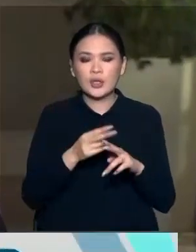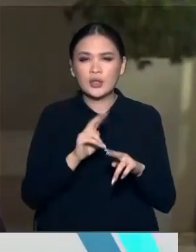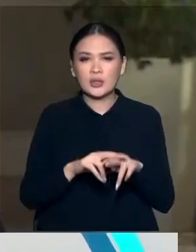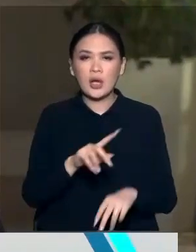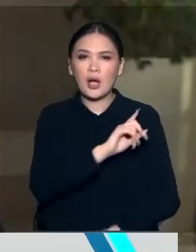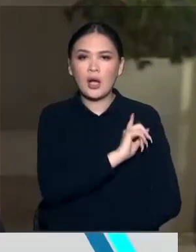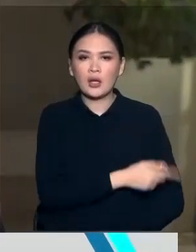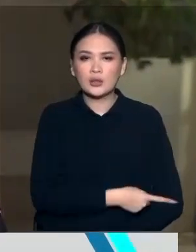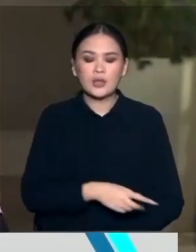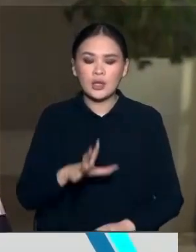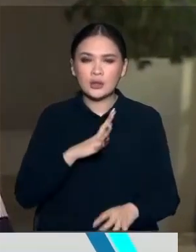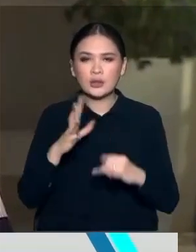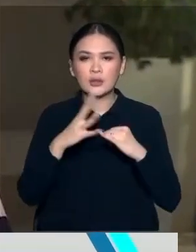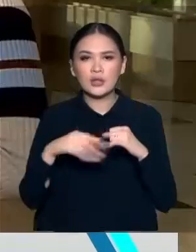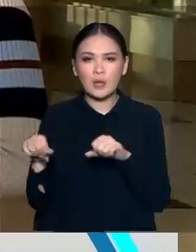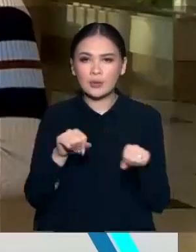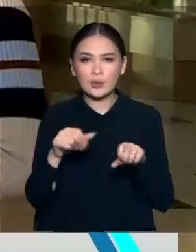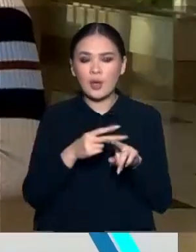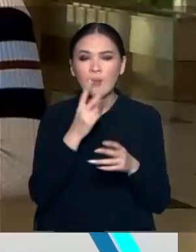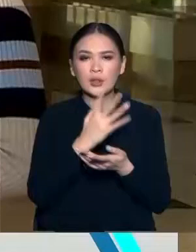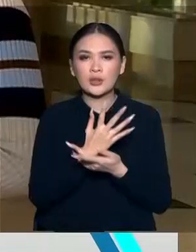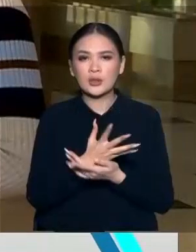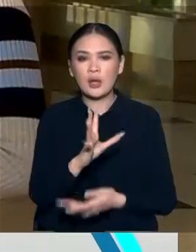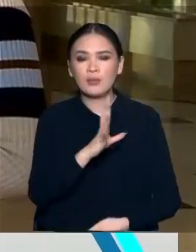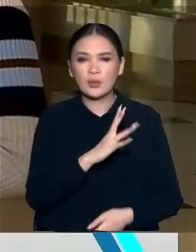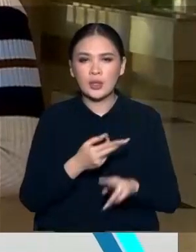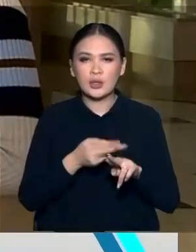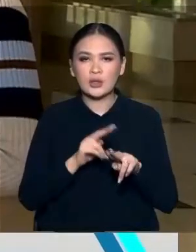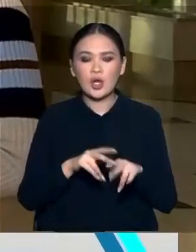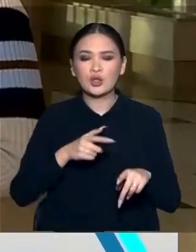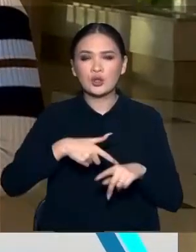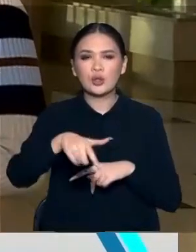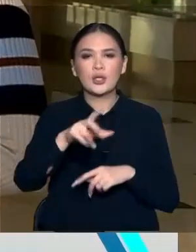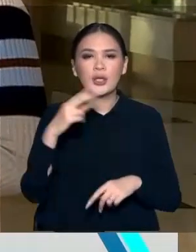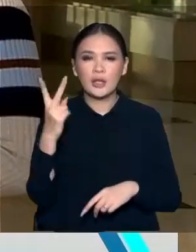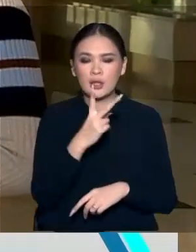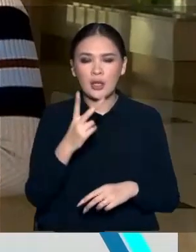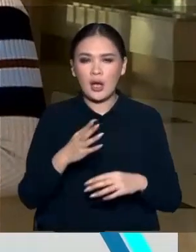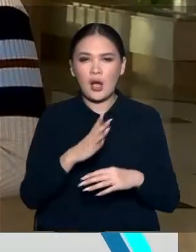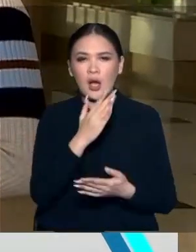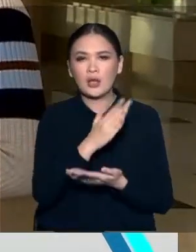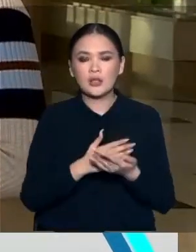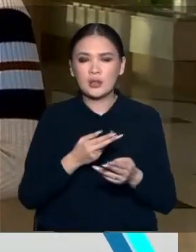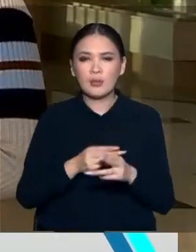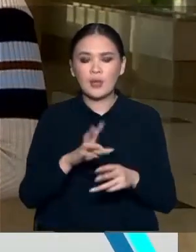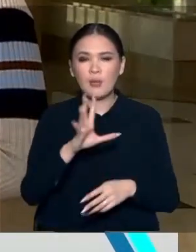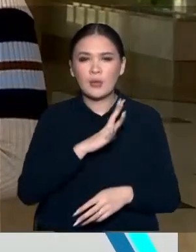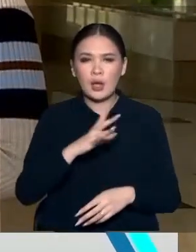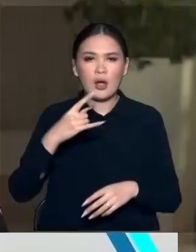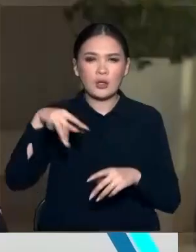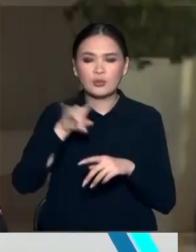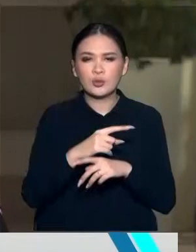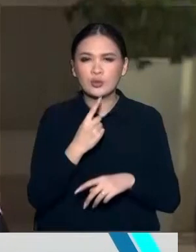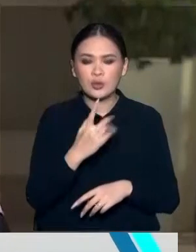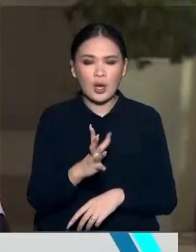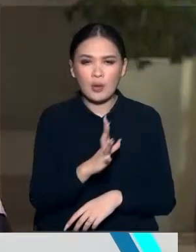қатты жер сілкінісі болған қала еді. Жер сілкінісінің кесірінен жолдар екіге айырылып, бізге аэропортқа жету өте қиын болды.